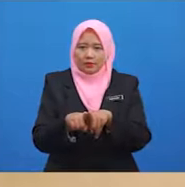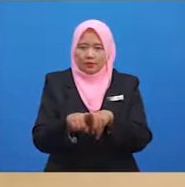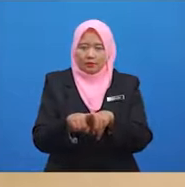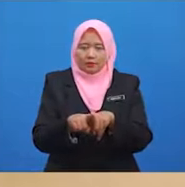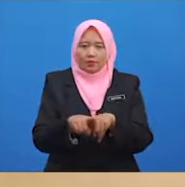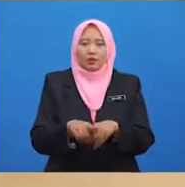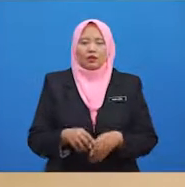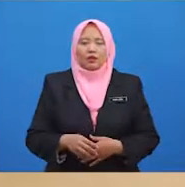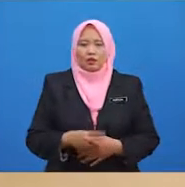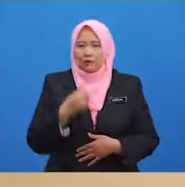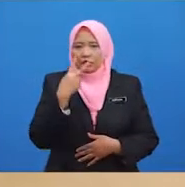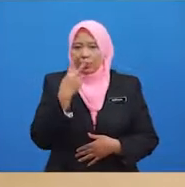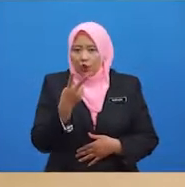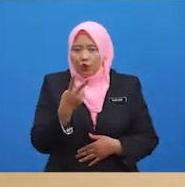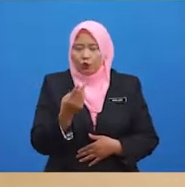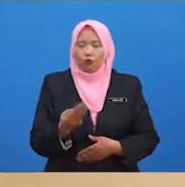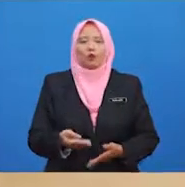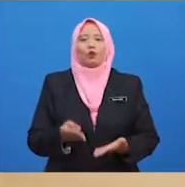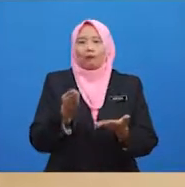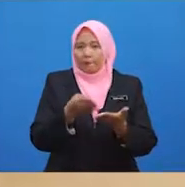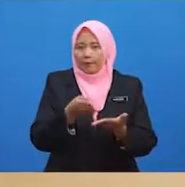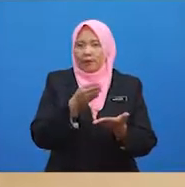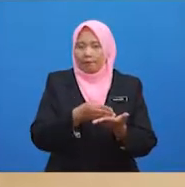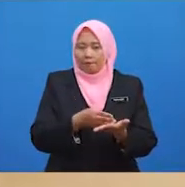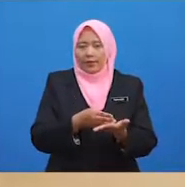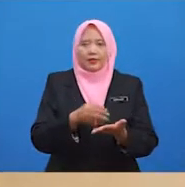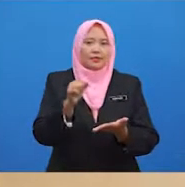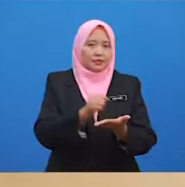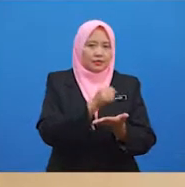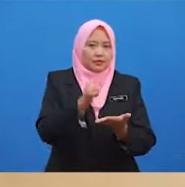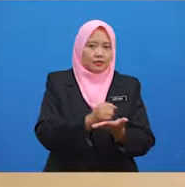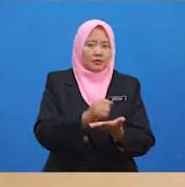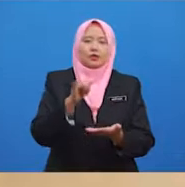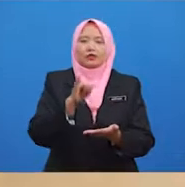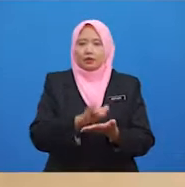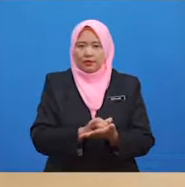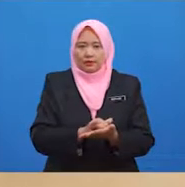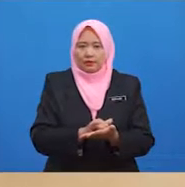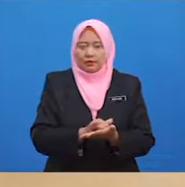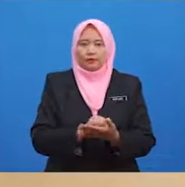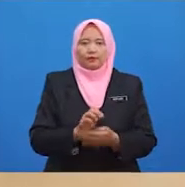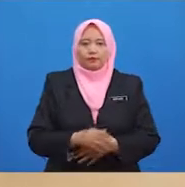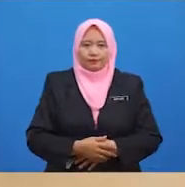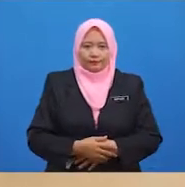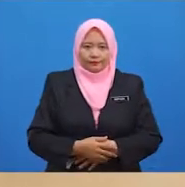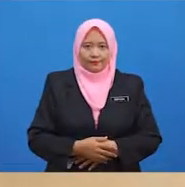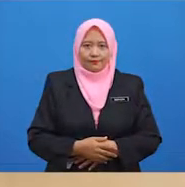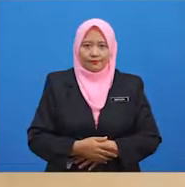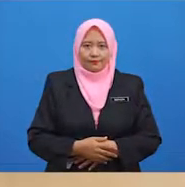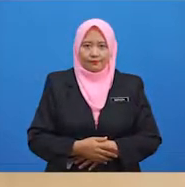menghayati bait-bait sajak ini. Sajak ini bernada melankolik.